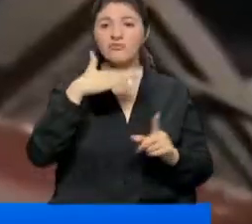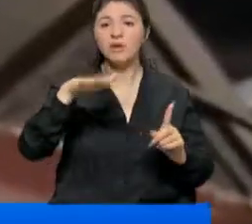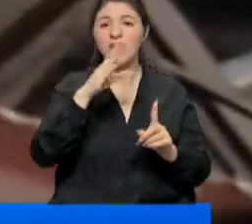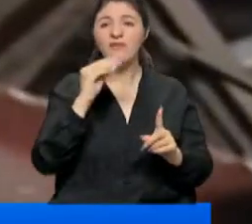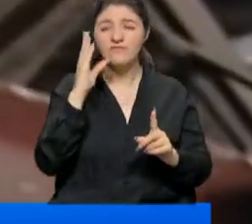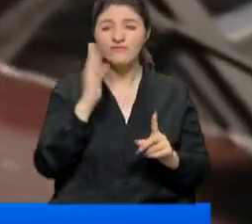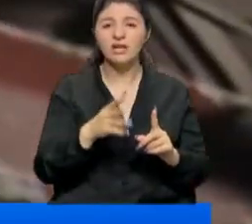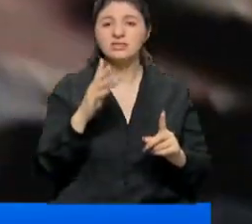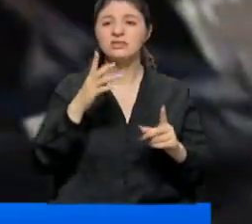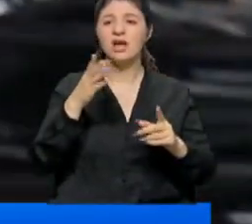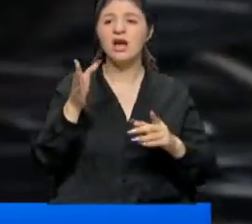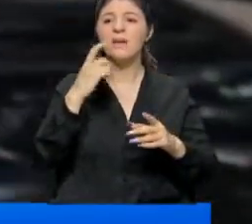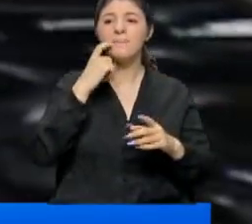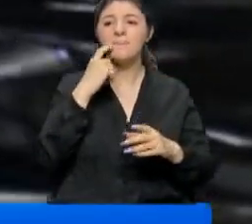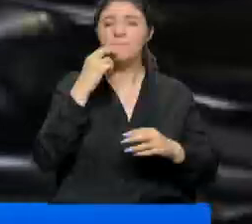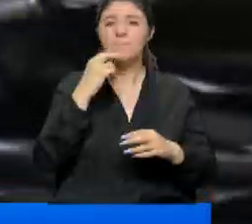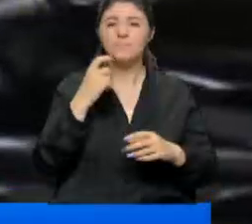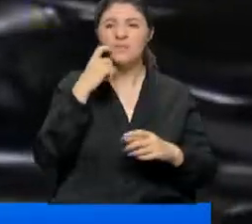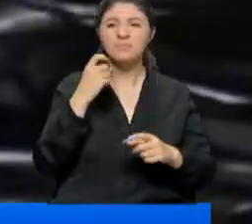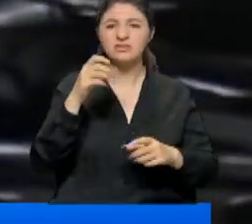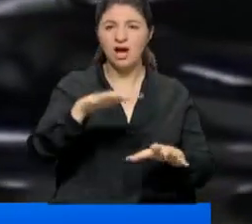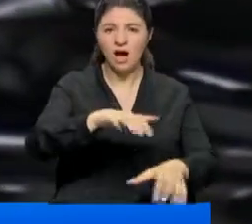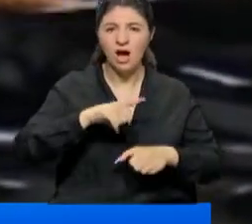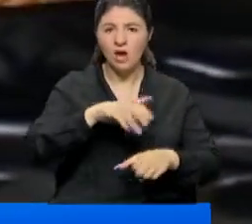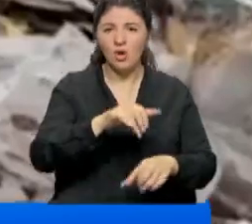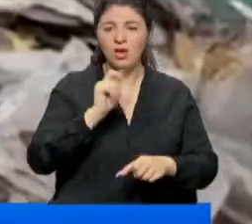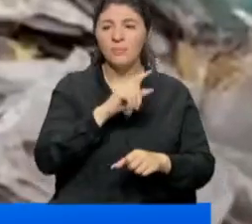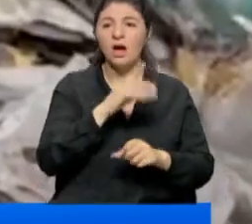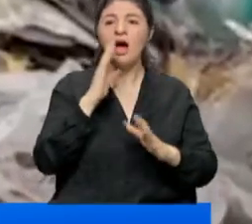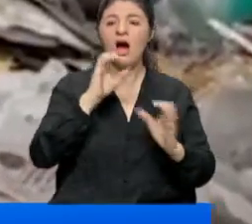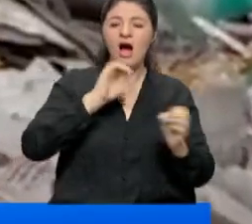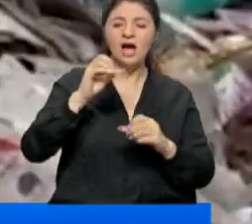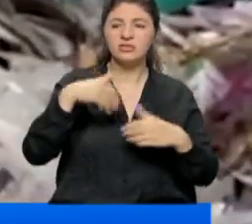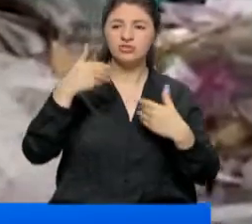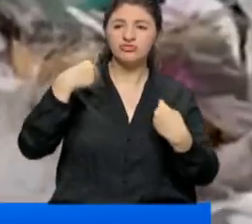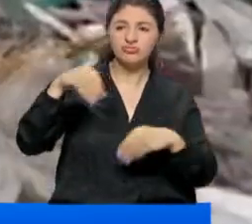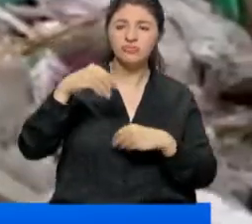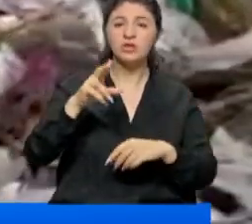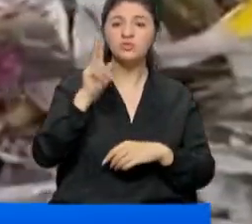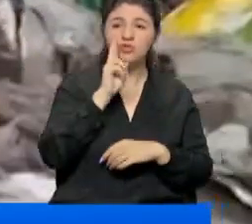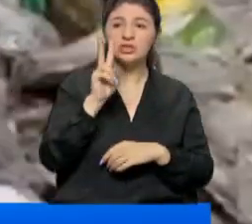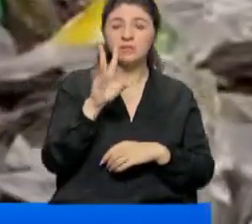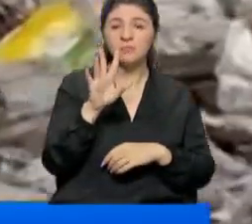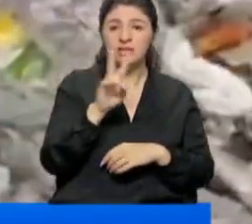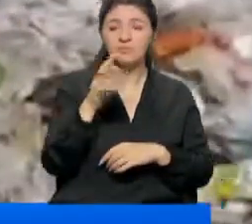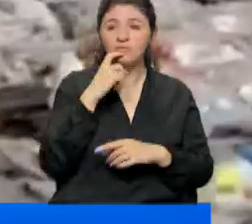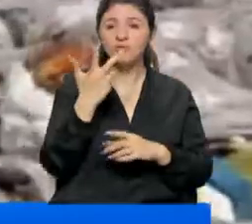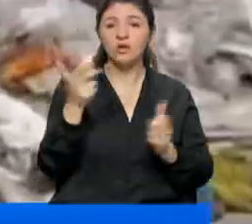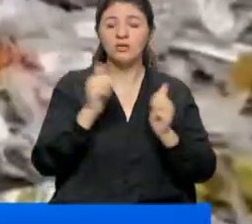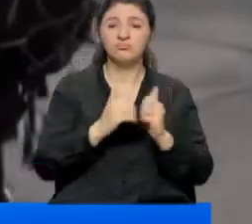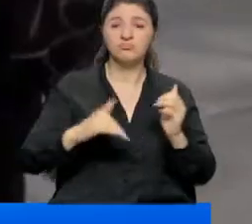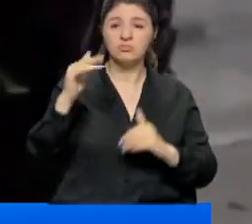Avrupa'dan en fazla hurda metal ithal ediyor Avrupa'dan Türkiye'ye yapılan atık ihracatı Son 20 yılda yaklaşık üç kat